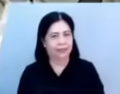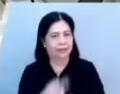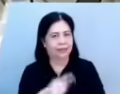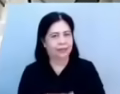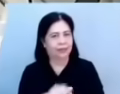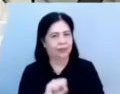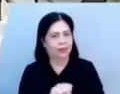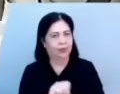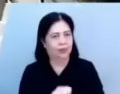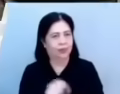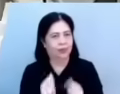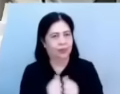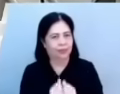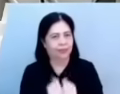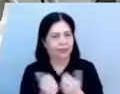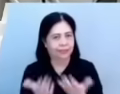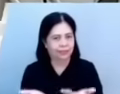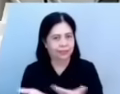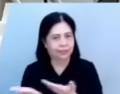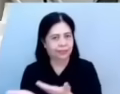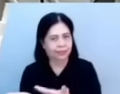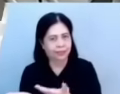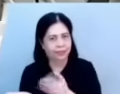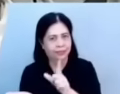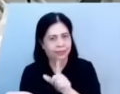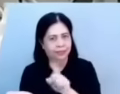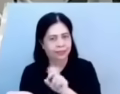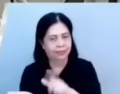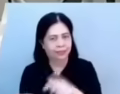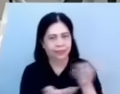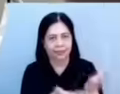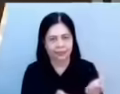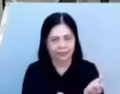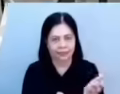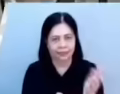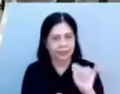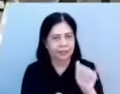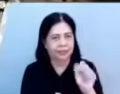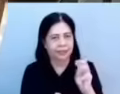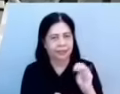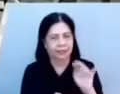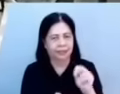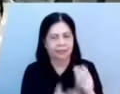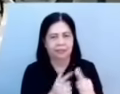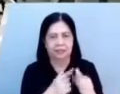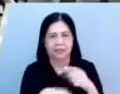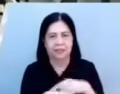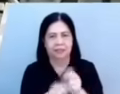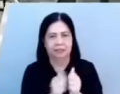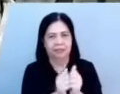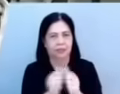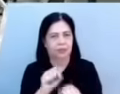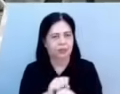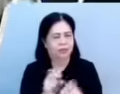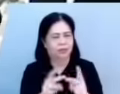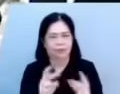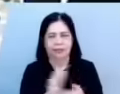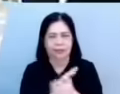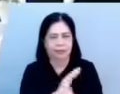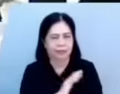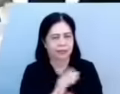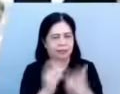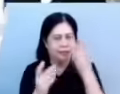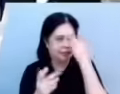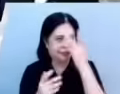parehas si Liza Lopez and of course si Miss Jasmine Curtis. Napakahusay, napakagaling. Hindi siya